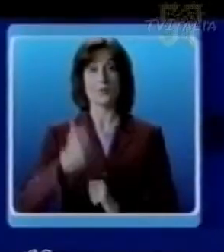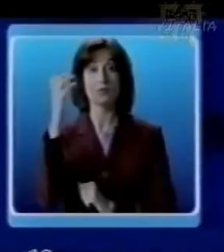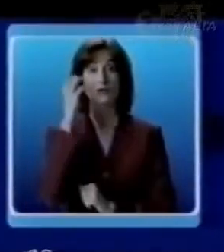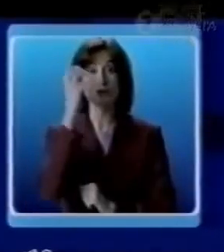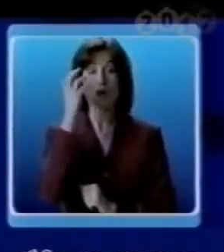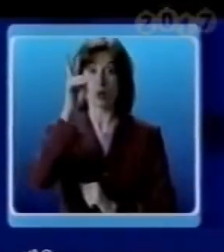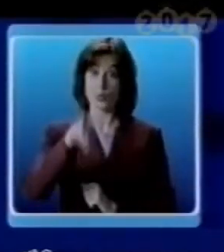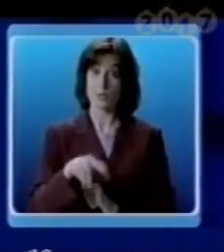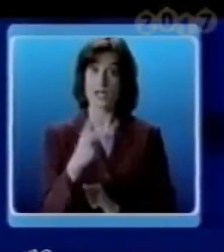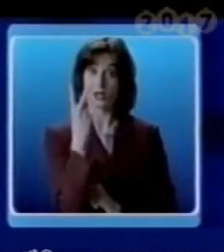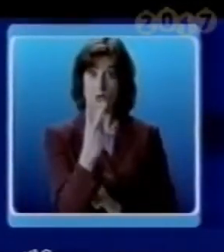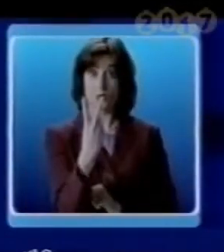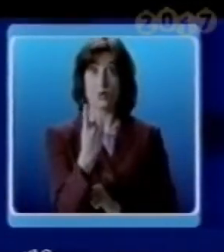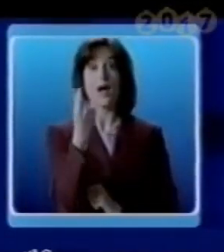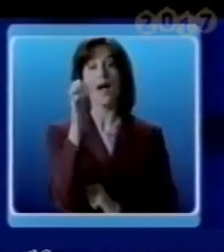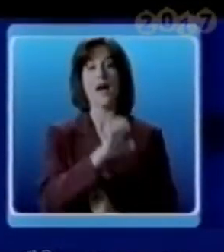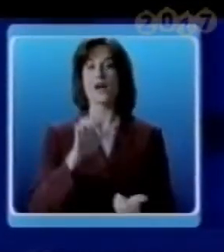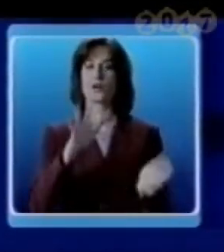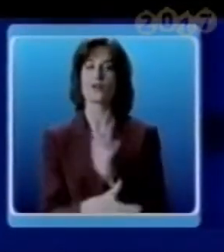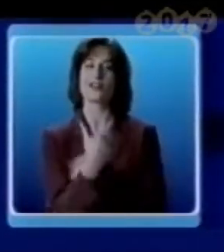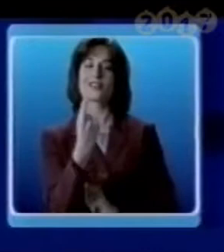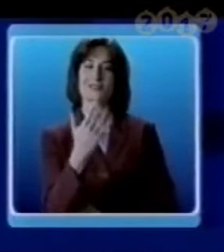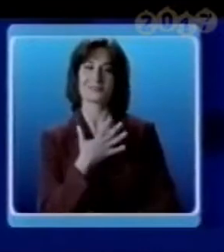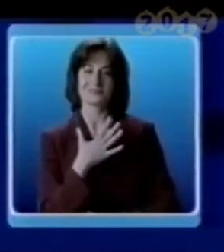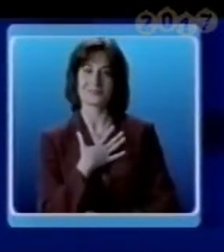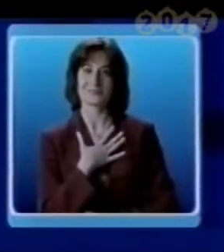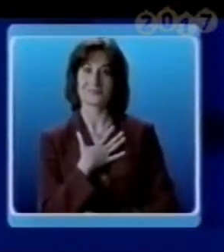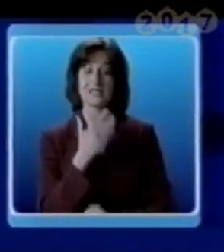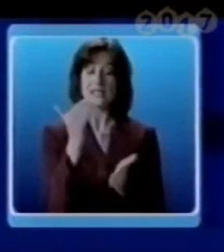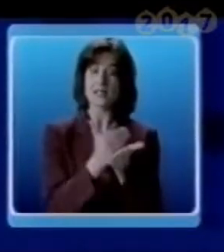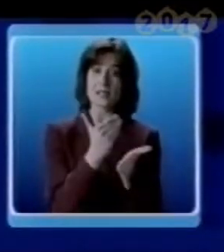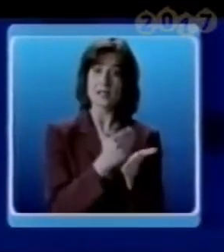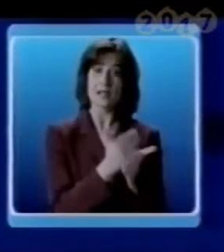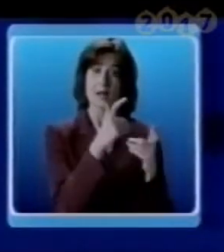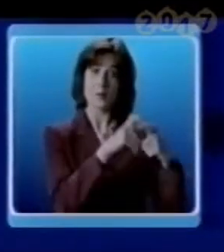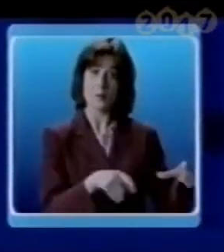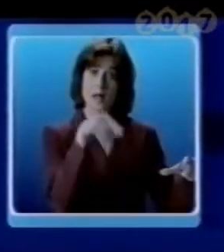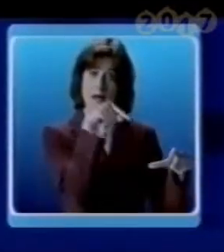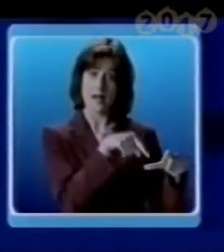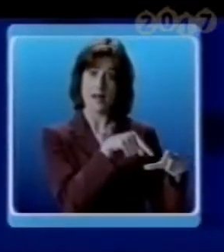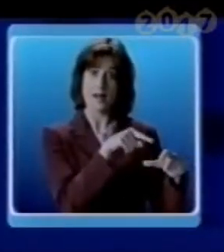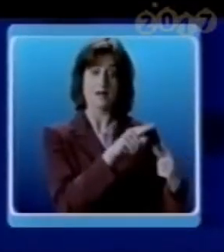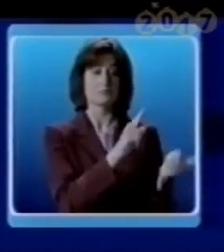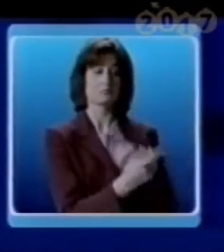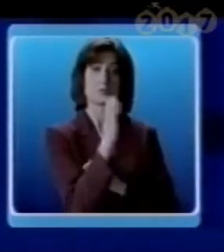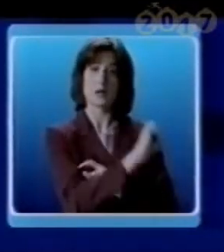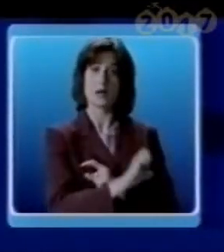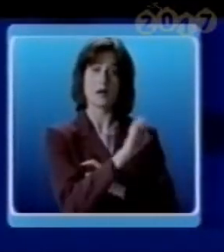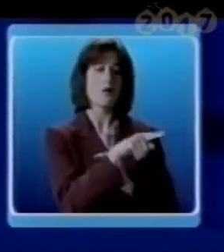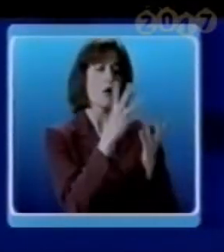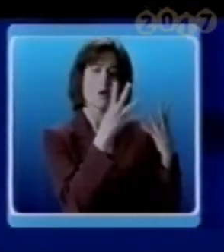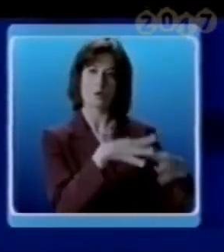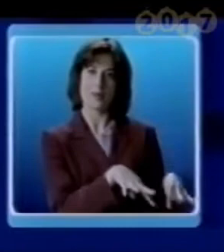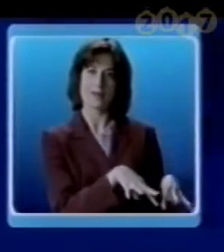Dal 1 gennaio 2002 l'euro diventerà la nostra moneta. I risparmi conservati in banca saranno cambiati in euro dalla stessa